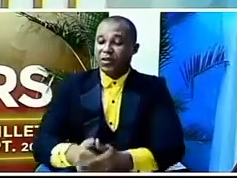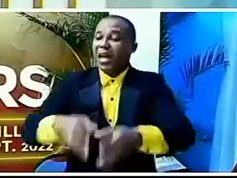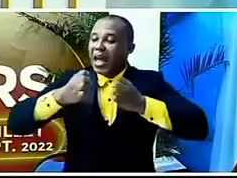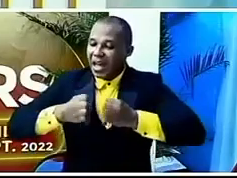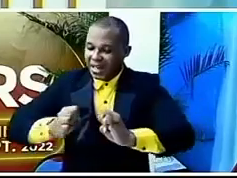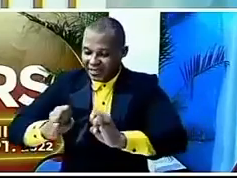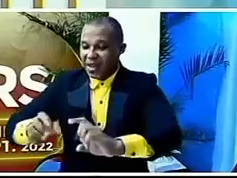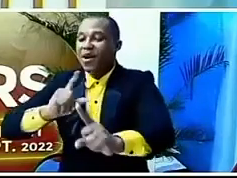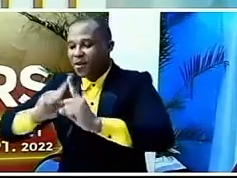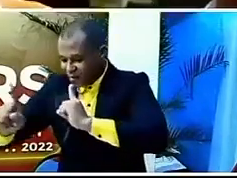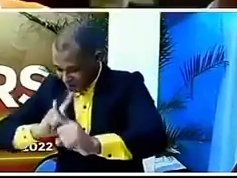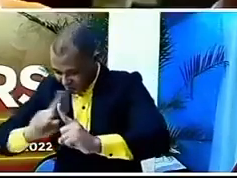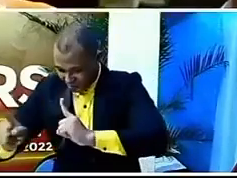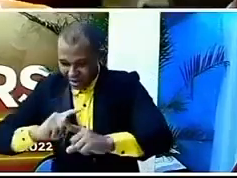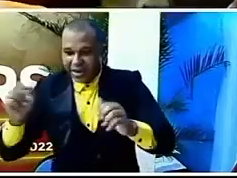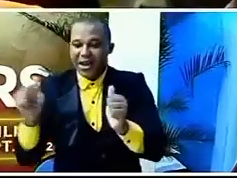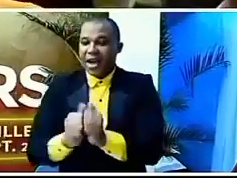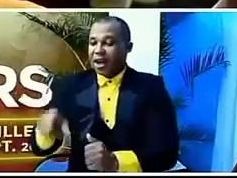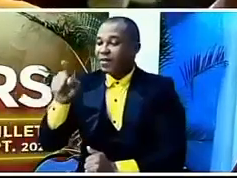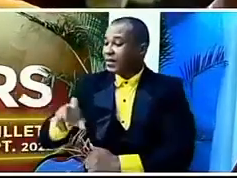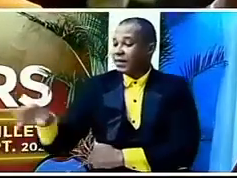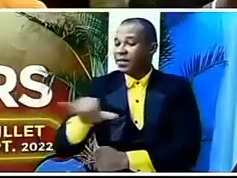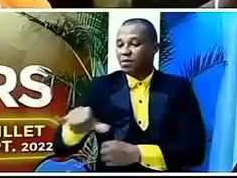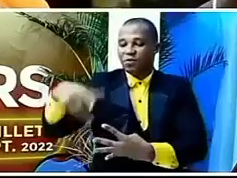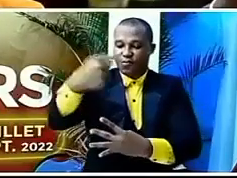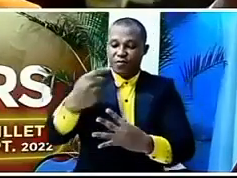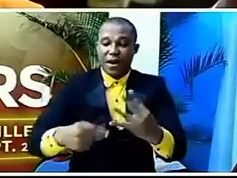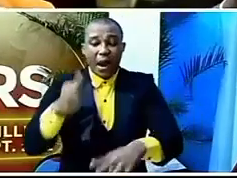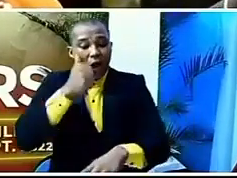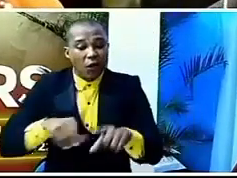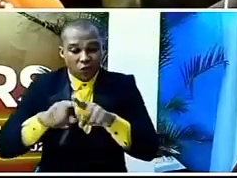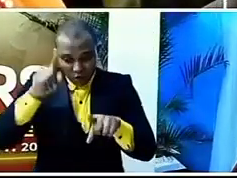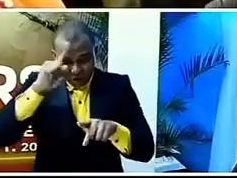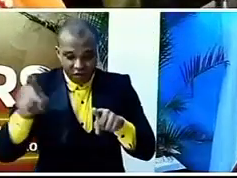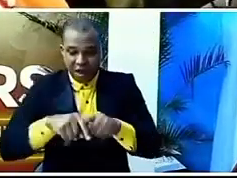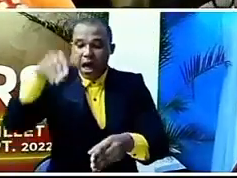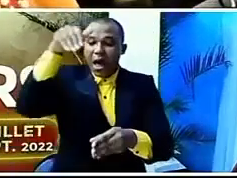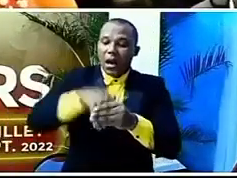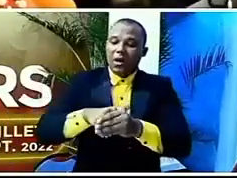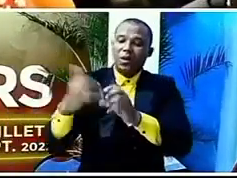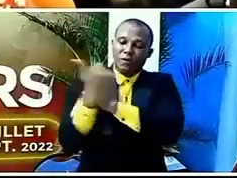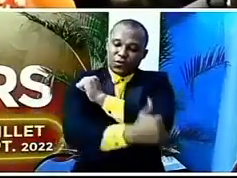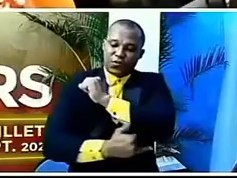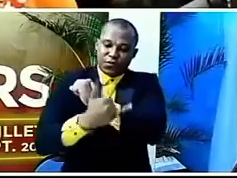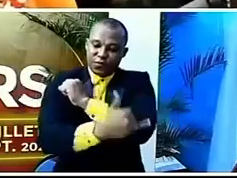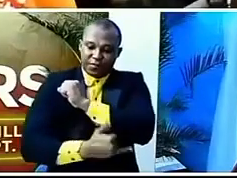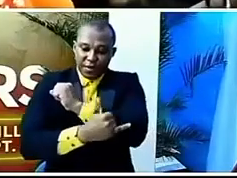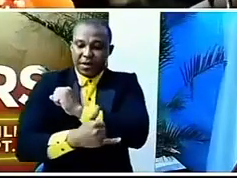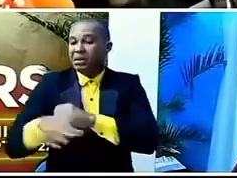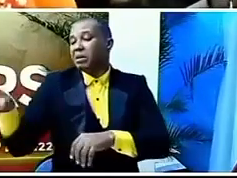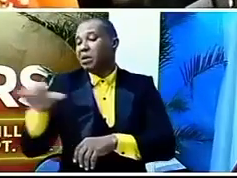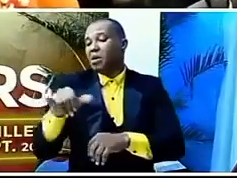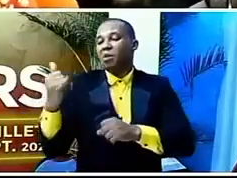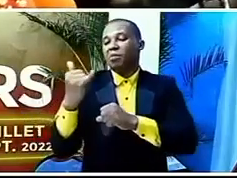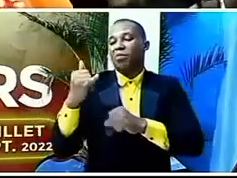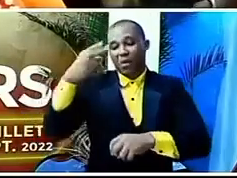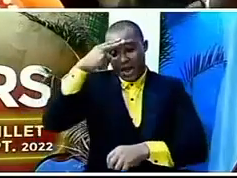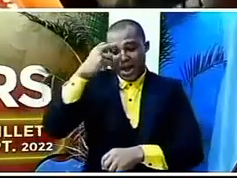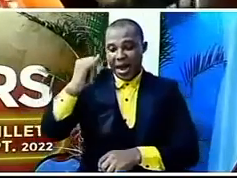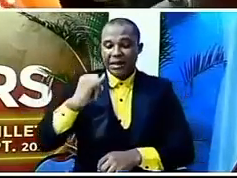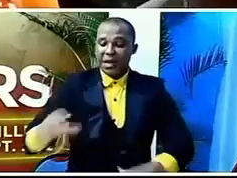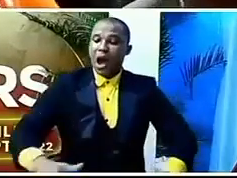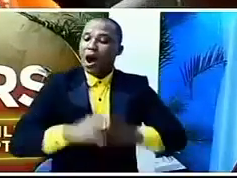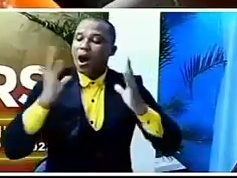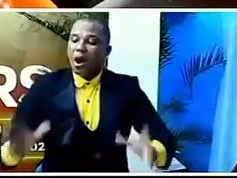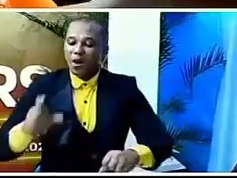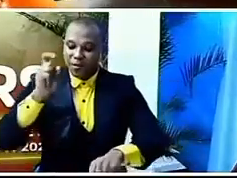t'essayer. Et c'est même bagaille là tout faire Max mieux. Ouais, en dans pays ou pour payer quoi Haïti. Ou pour en pile